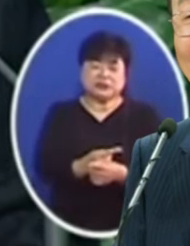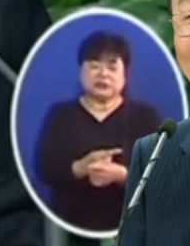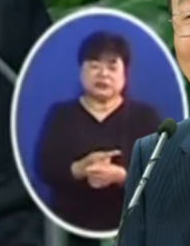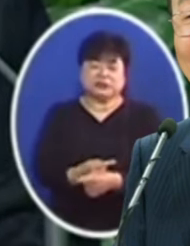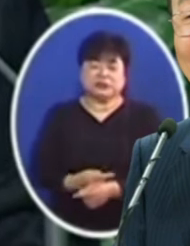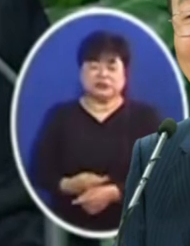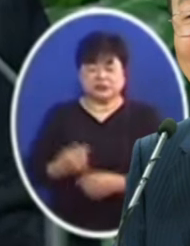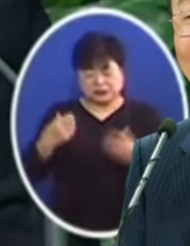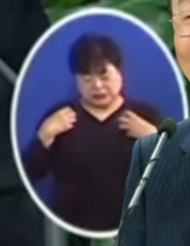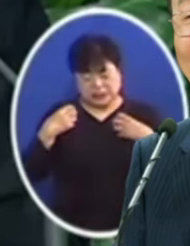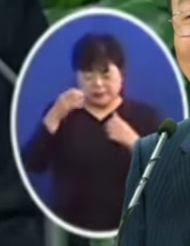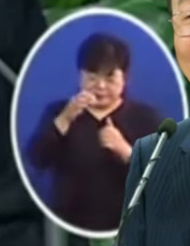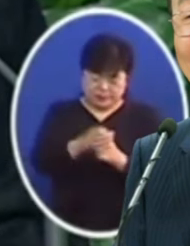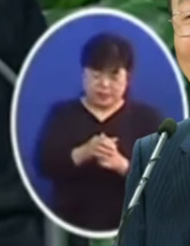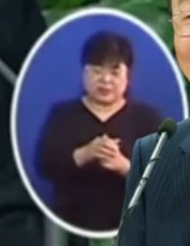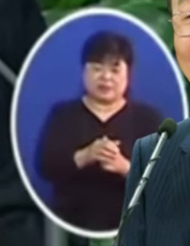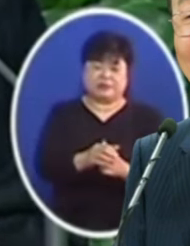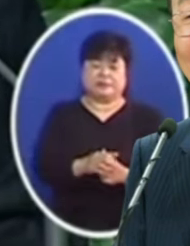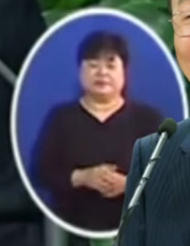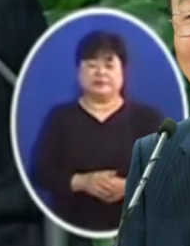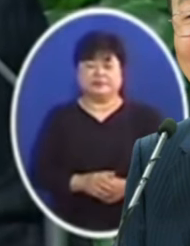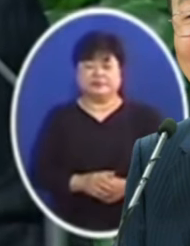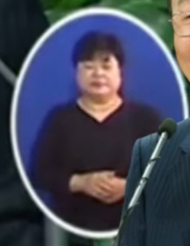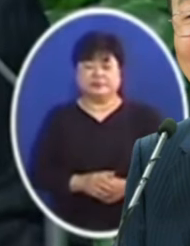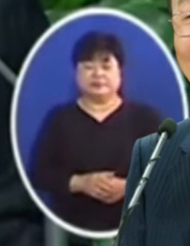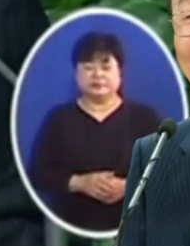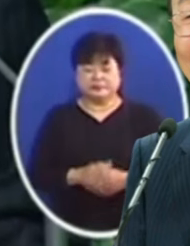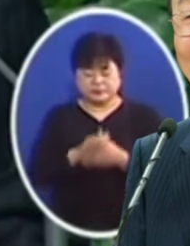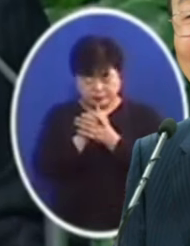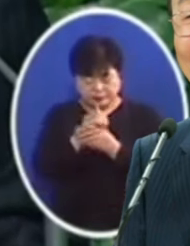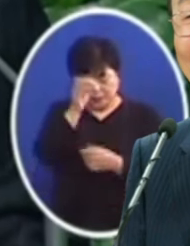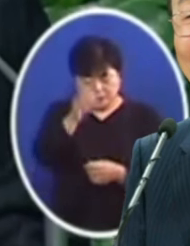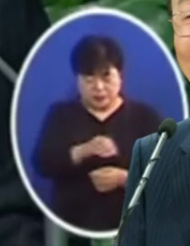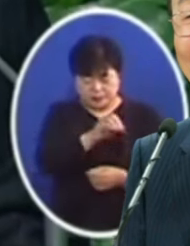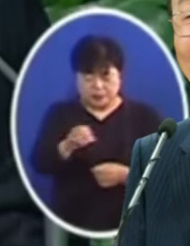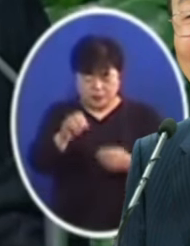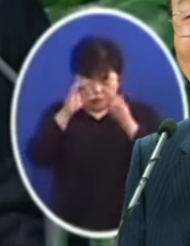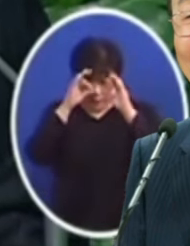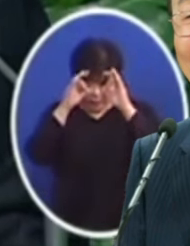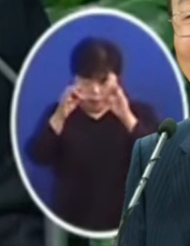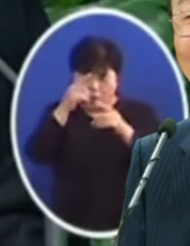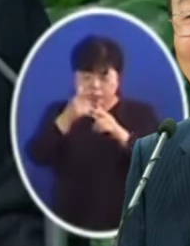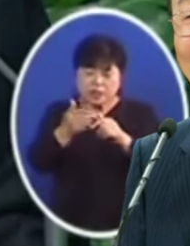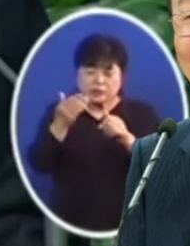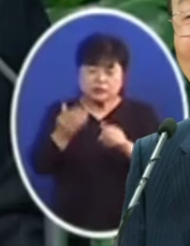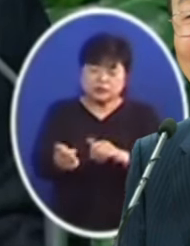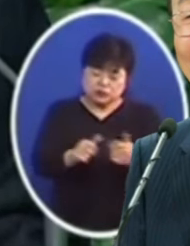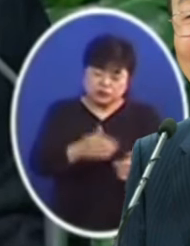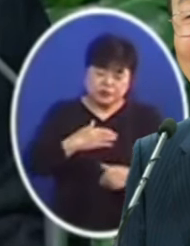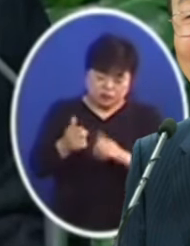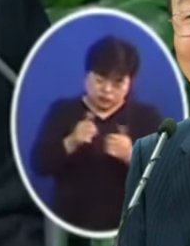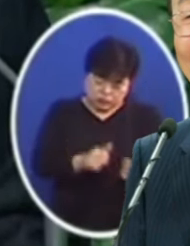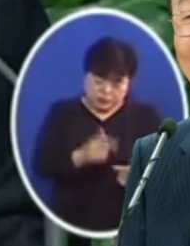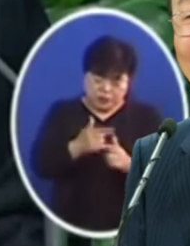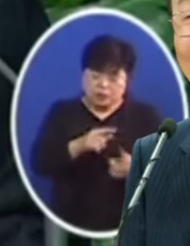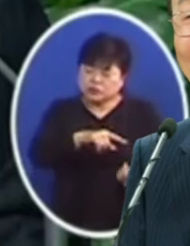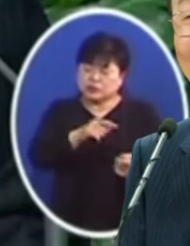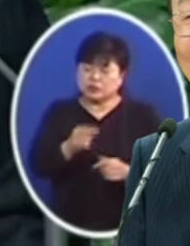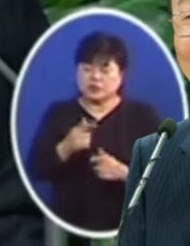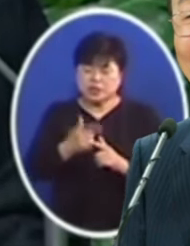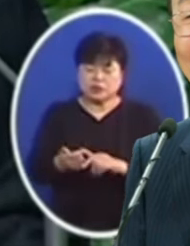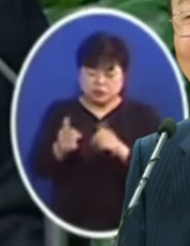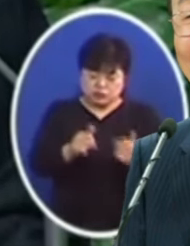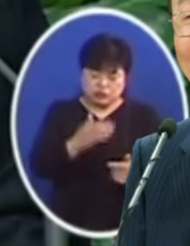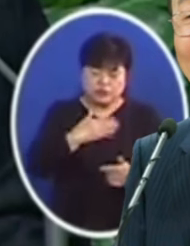죄에게 담당시겠다를 외우고 그 다음엔 눈을 감고 십자가를 바라봅니다. 예수 죽음 내 죽음, 예수 죽음 내